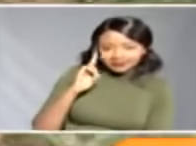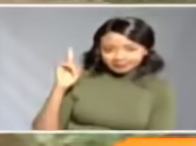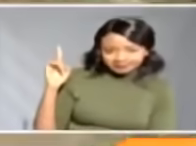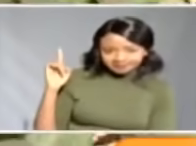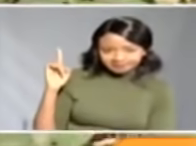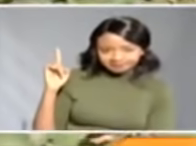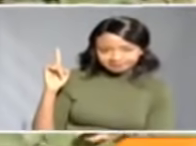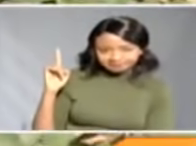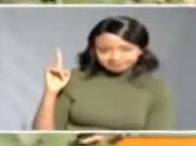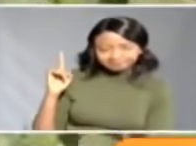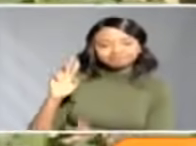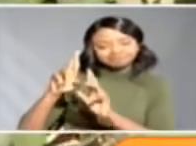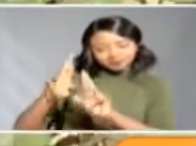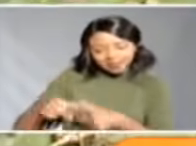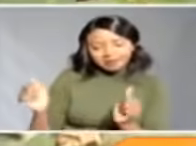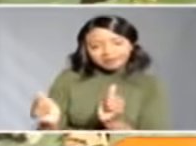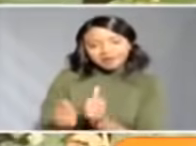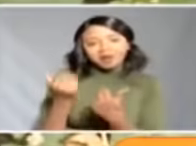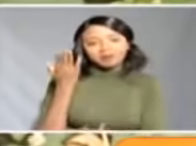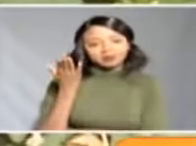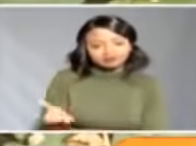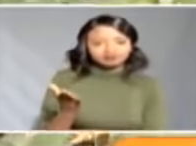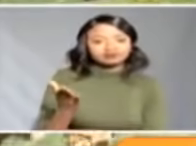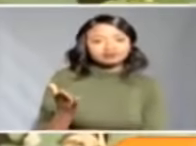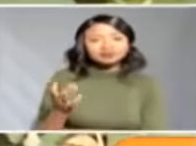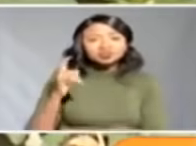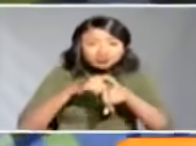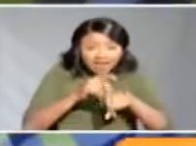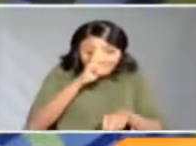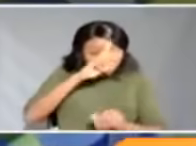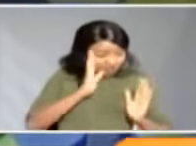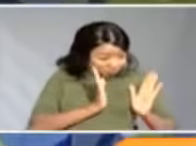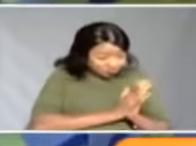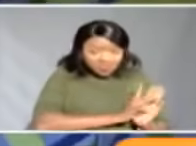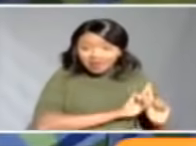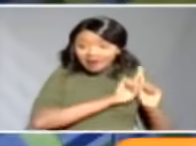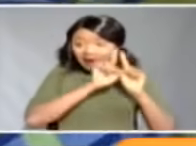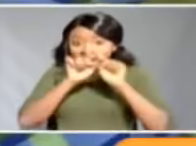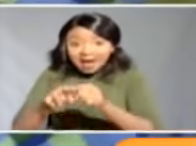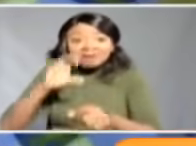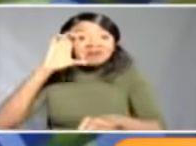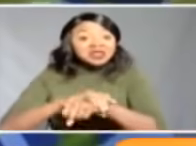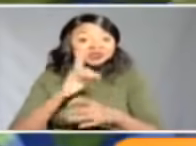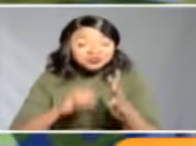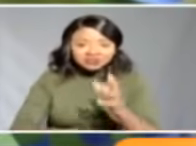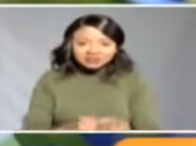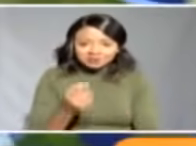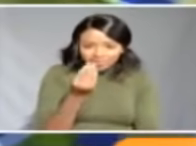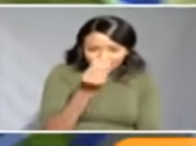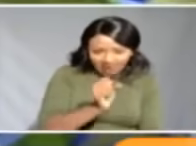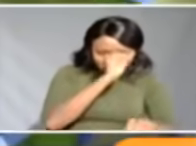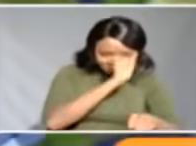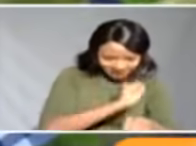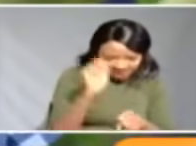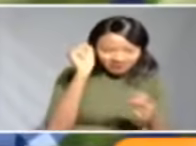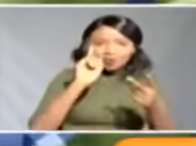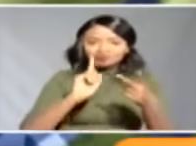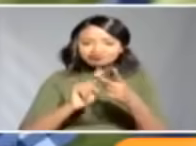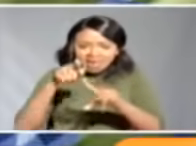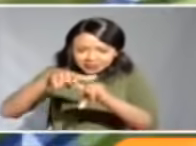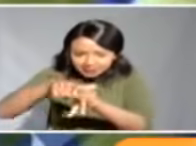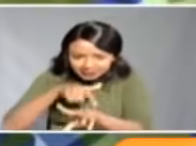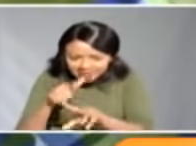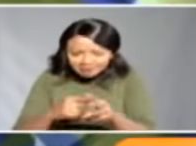ndio ilikuwa crime of scene. Vile tulikuja na askari hapa, tulipata Royco, tukapata slippers